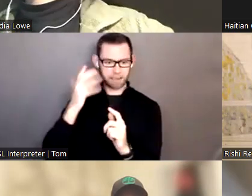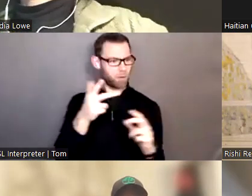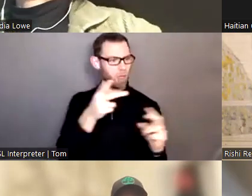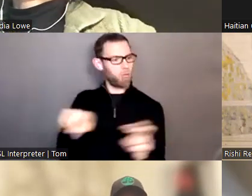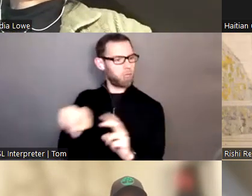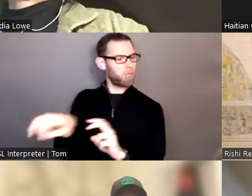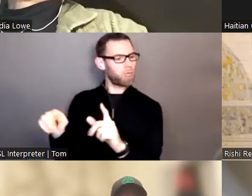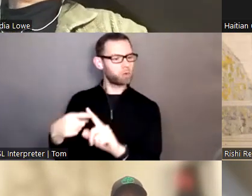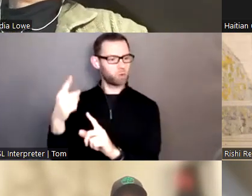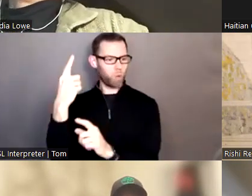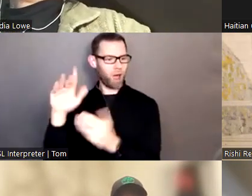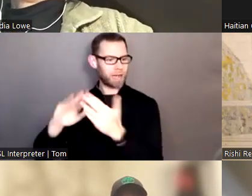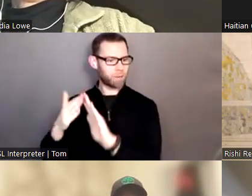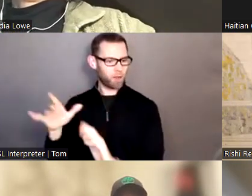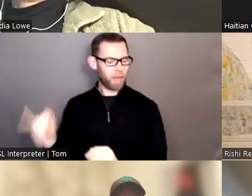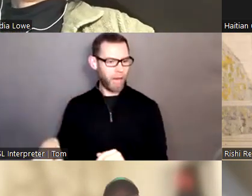c'est une très belle réunion